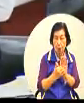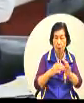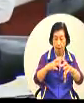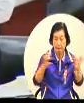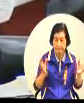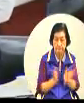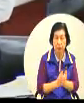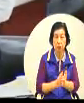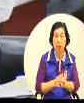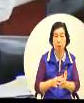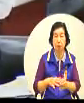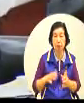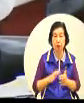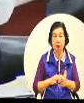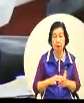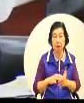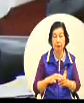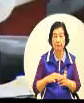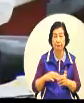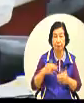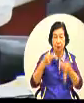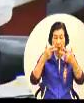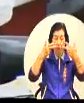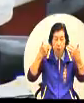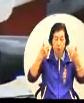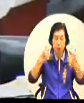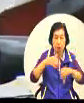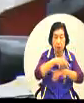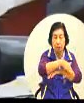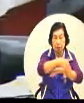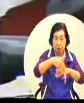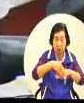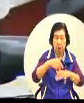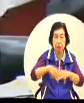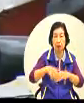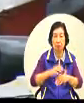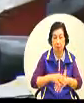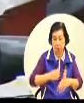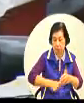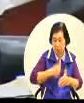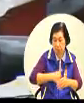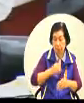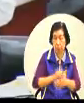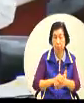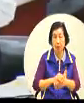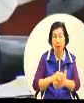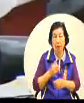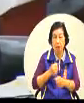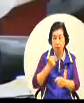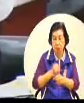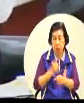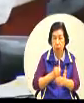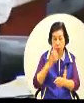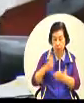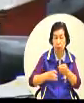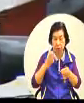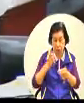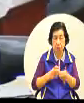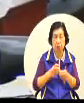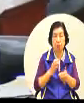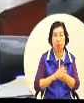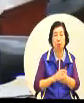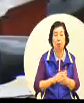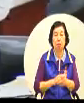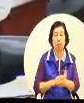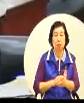后备连是戒严时期已经将近30年的产物，应该